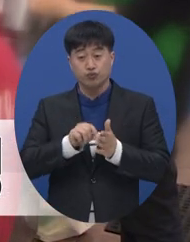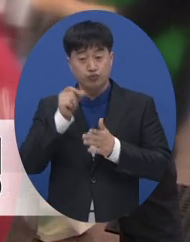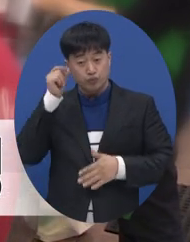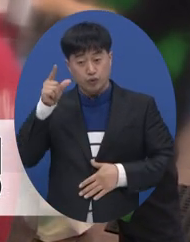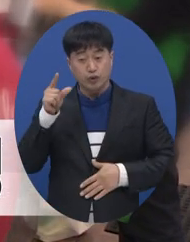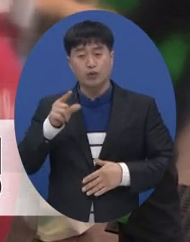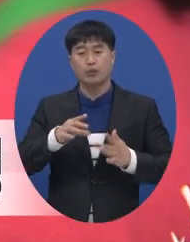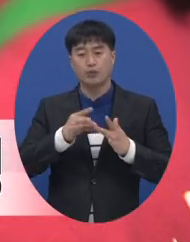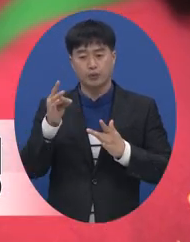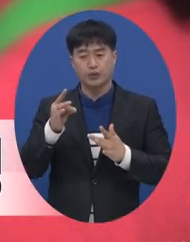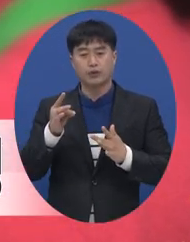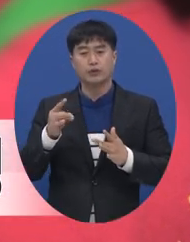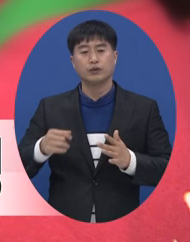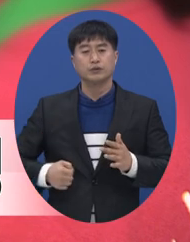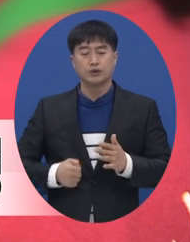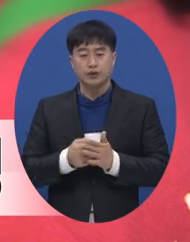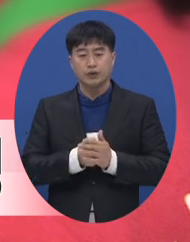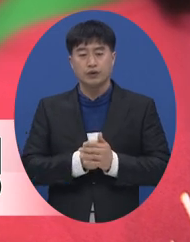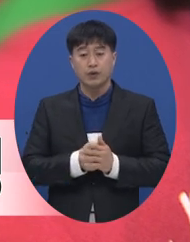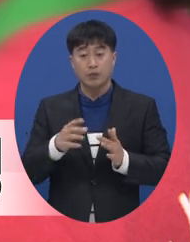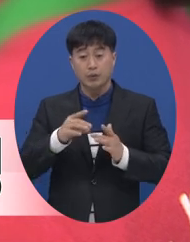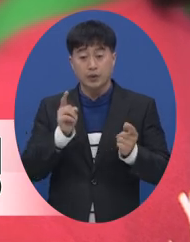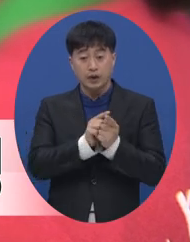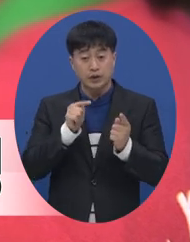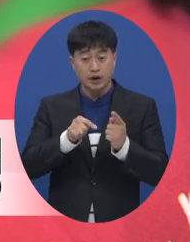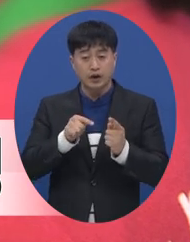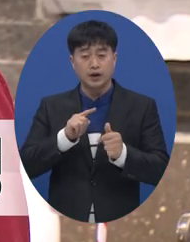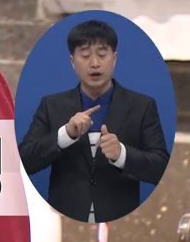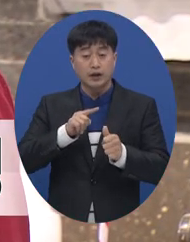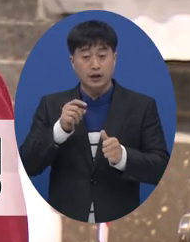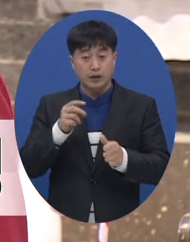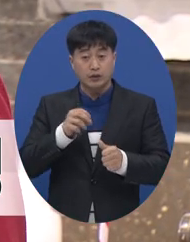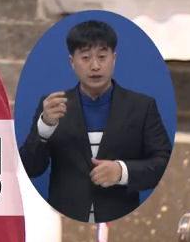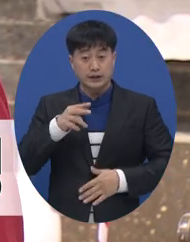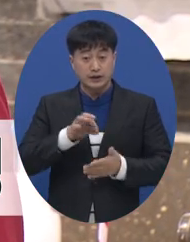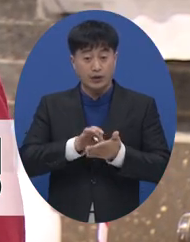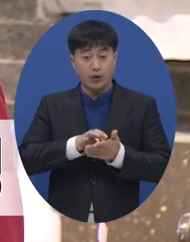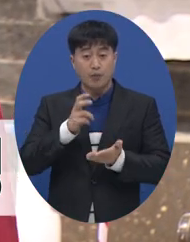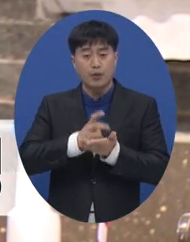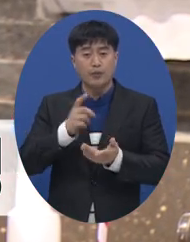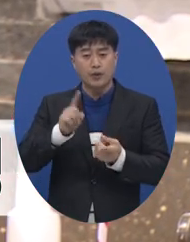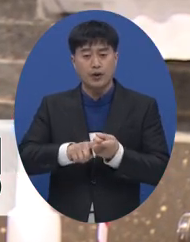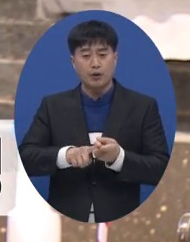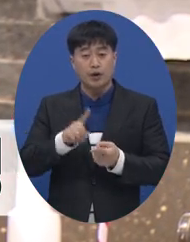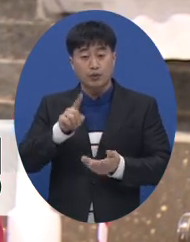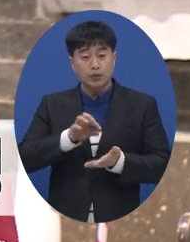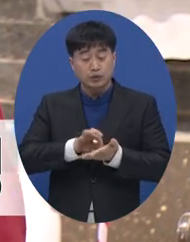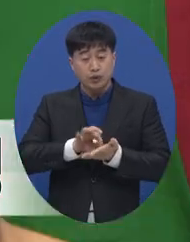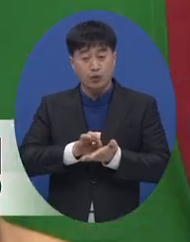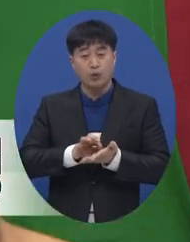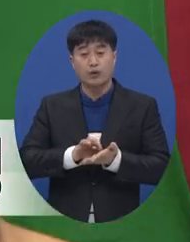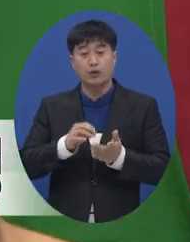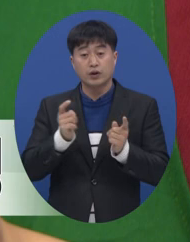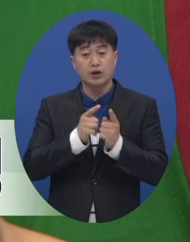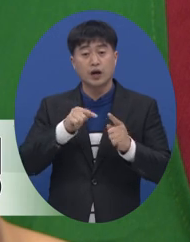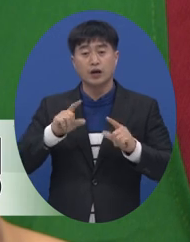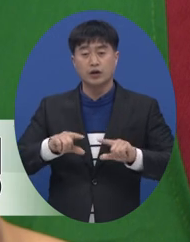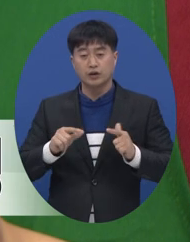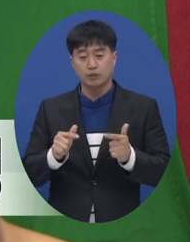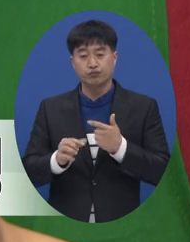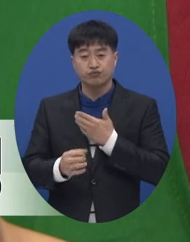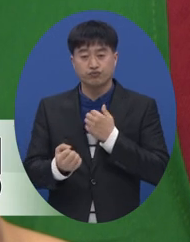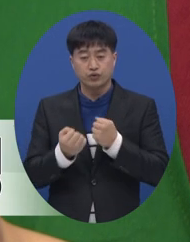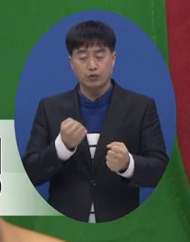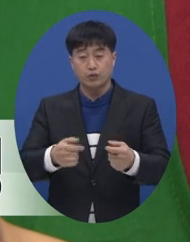했습니다 선정 대상은 현행 자원재활용 법상 일회용품 사용 제한 대상에 포함되지 않으며 도 일회용품 줄이기 에